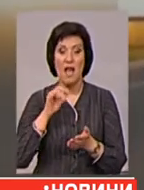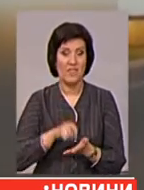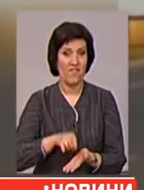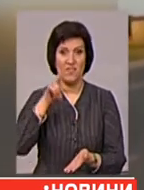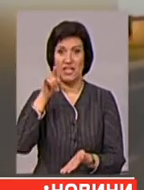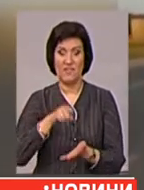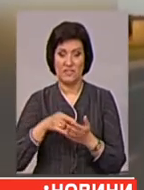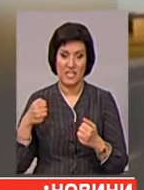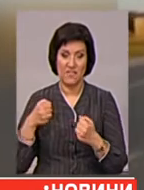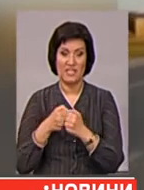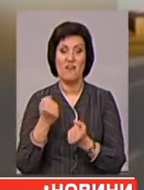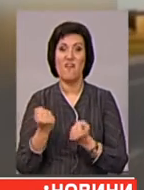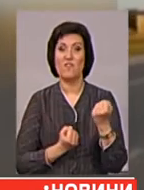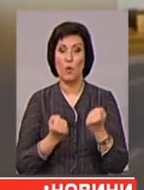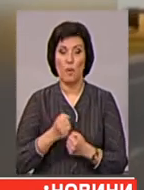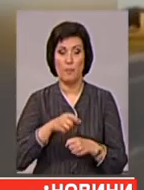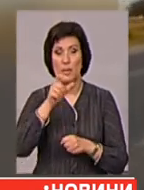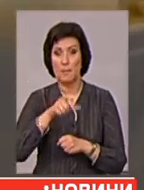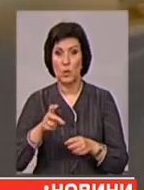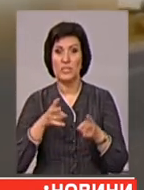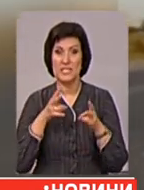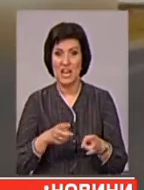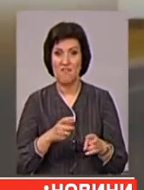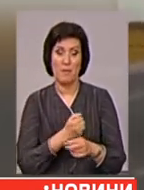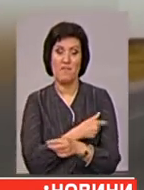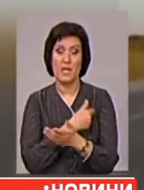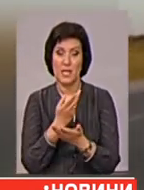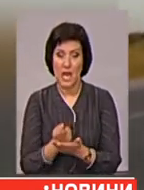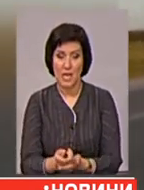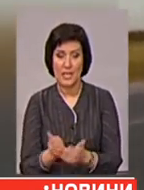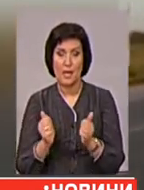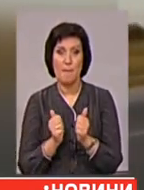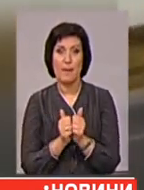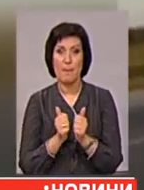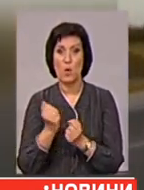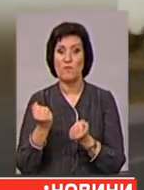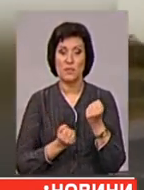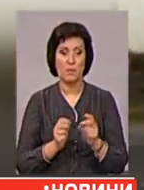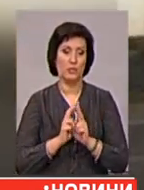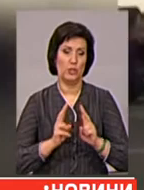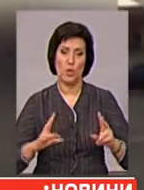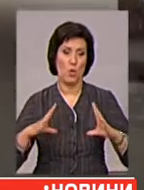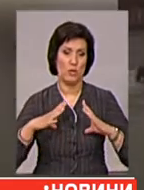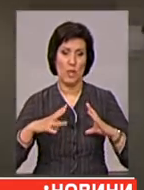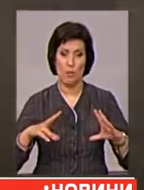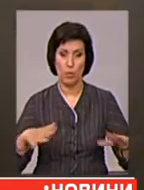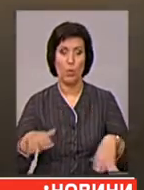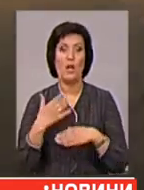від землі, врізався в автомобіль. Пілота із травмами доправили до лікарні. В припаркованій машині ж нікого не було.